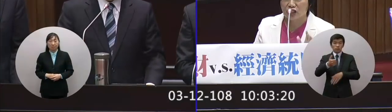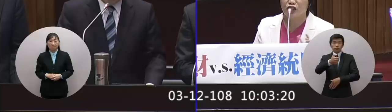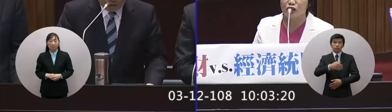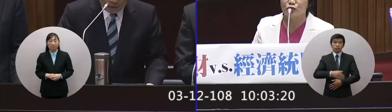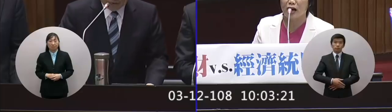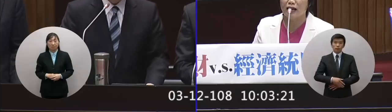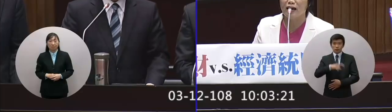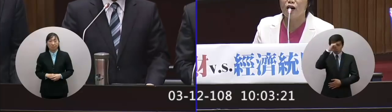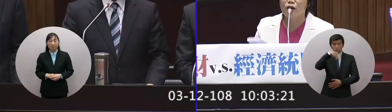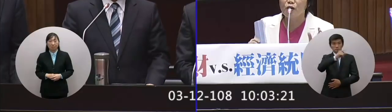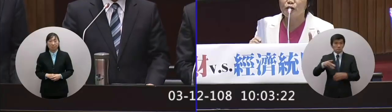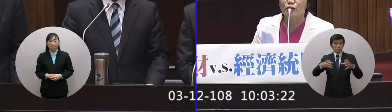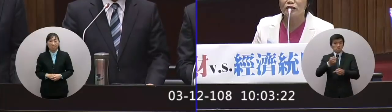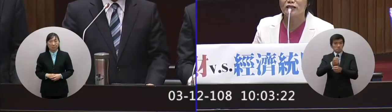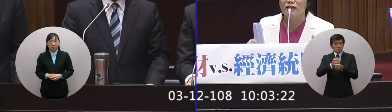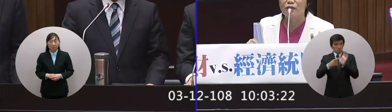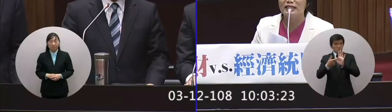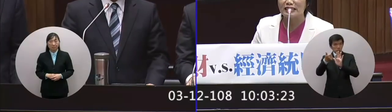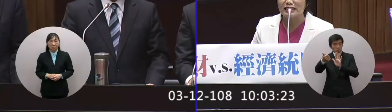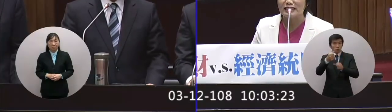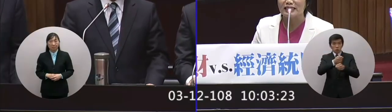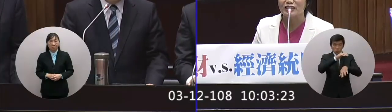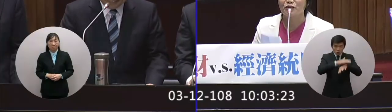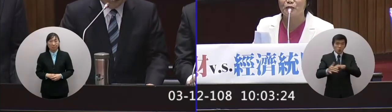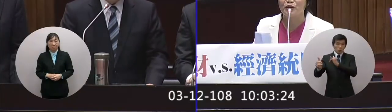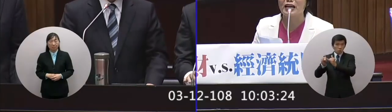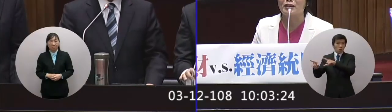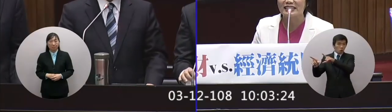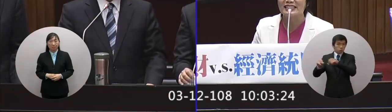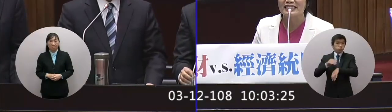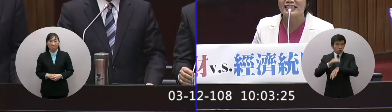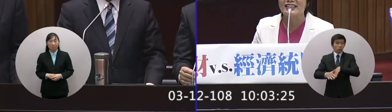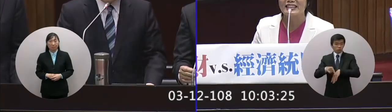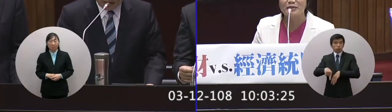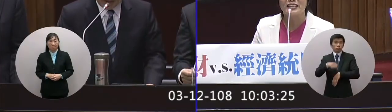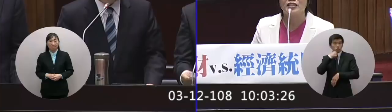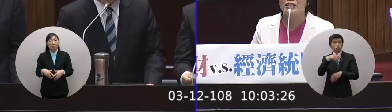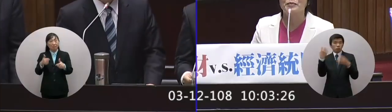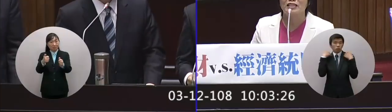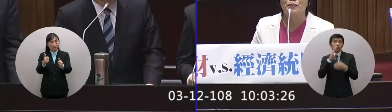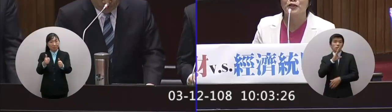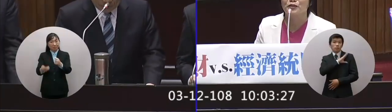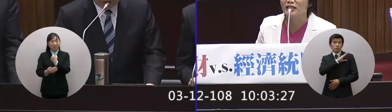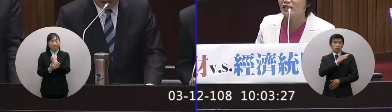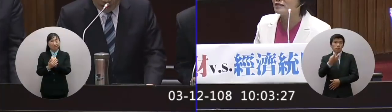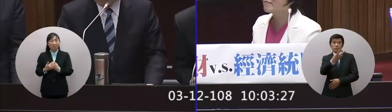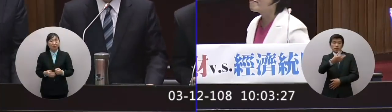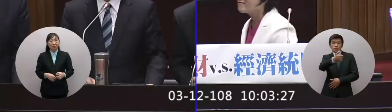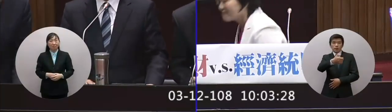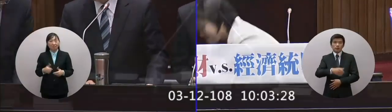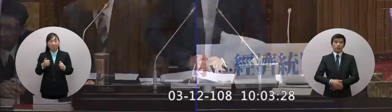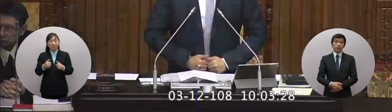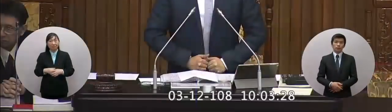来把它执行出来。好，会做事，会接地气，这是我们对台湾的责任。 好，谢谢委员支持， 感谢两位保定，谢